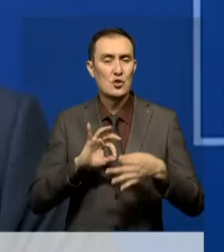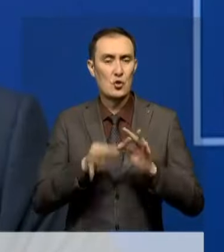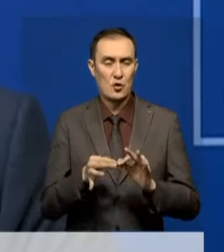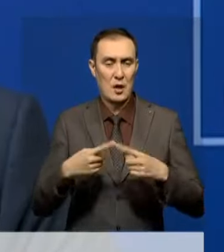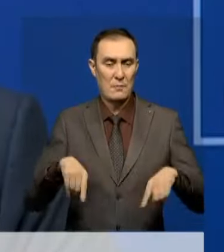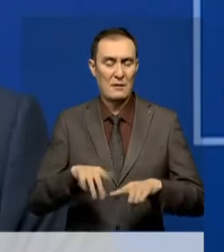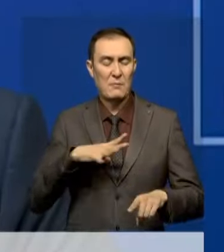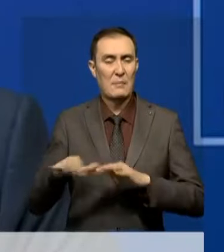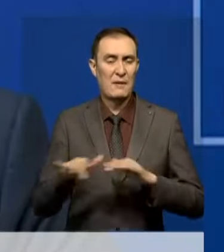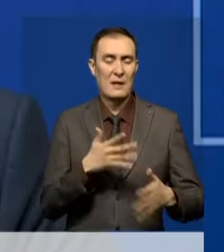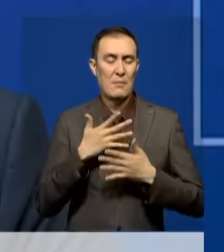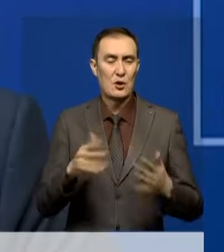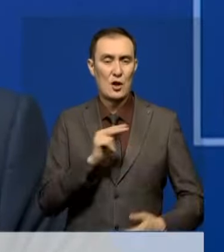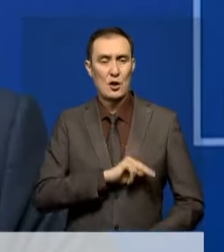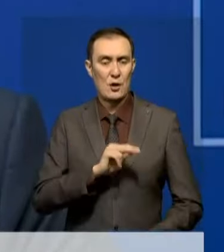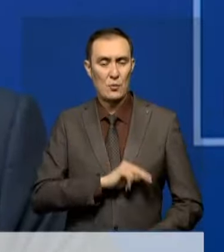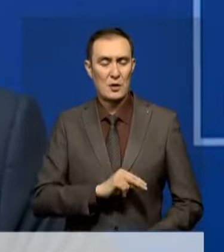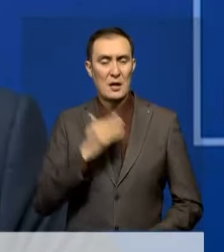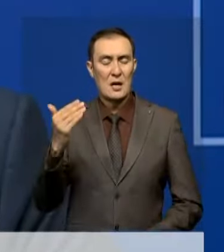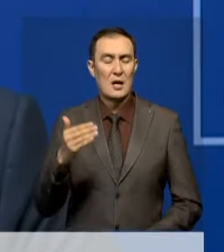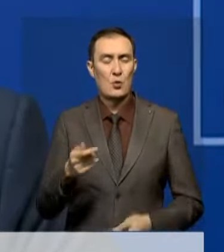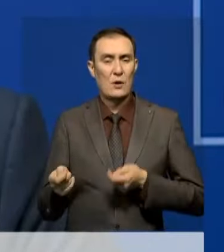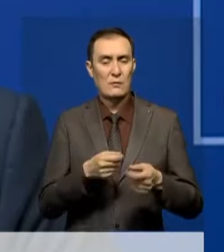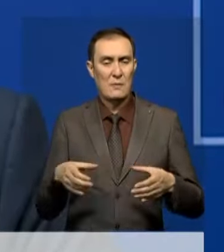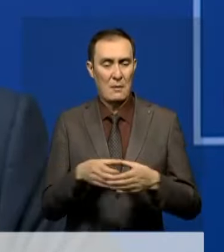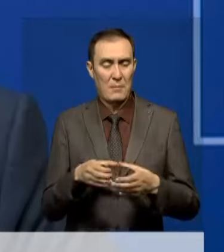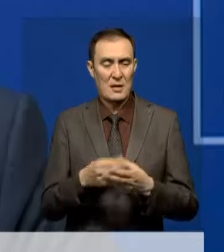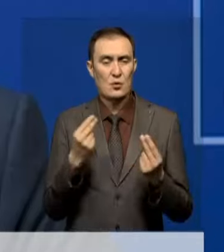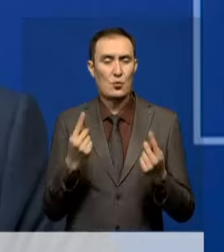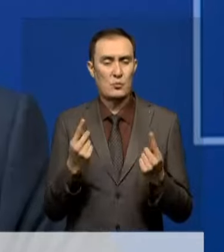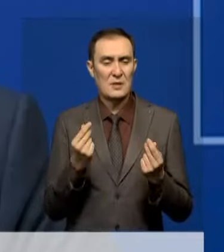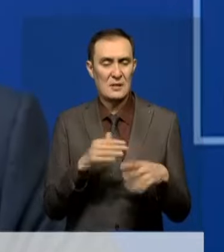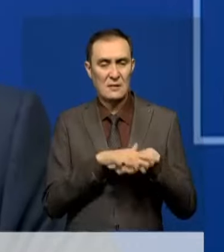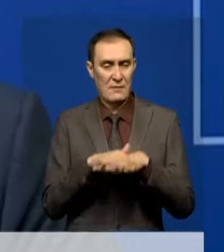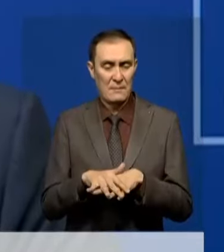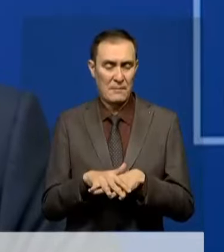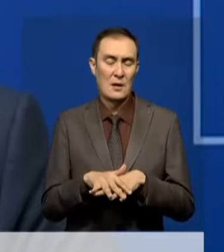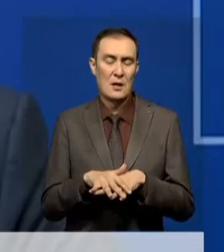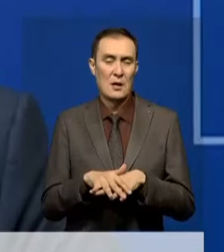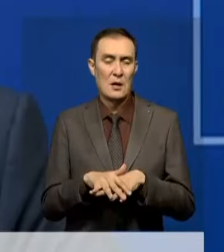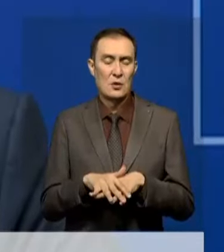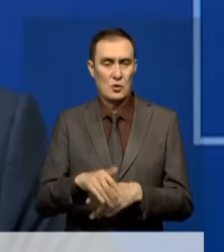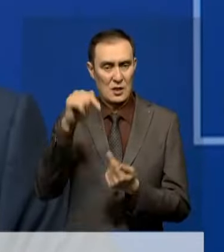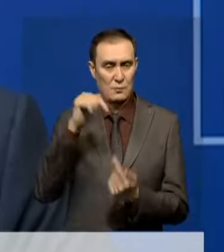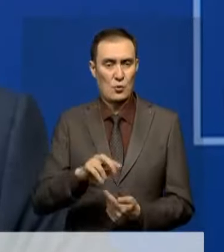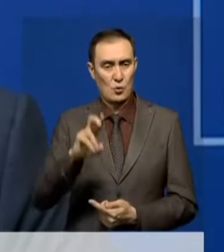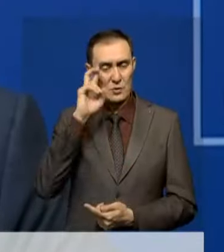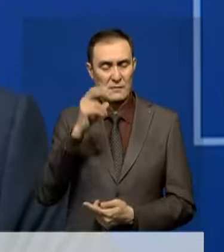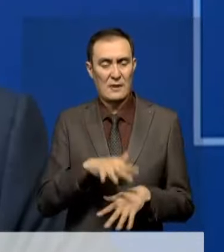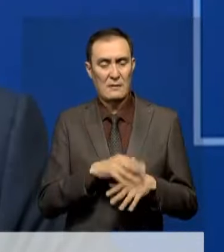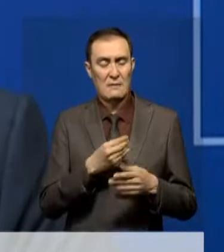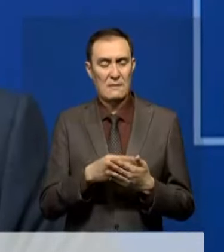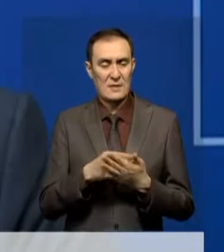объектов. Была проведена большая работа с собственниками, достаточно большие средства, адекватные, в смысле соразмерные объемы государственных